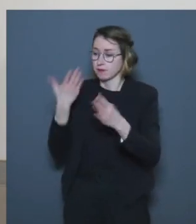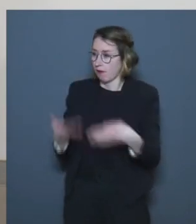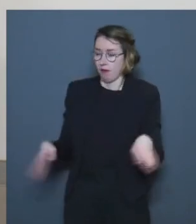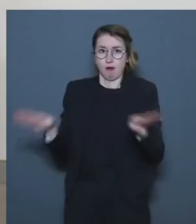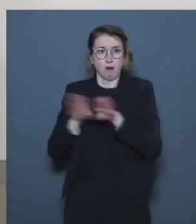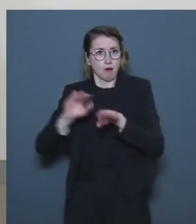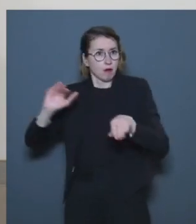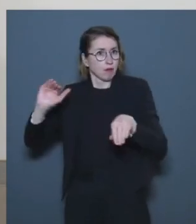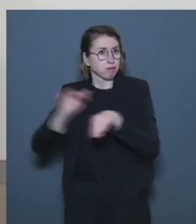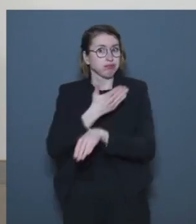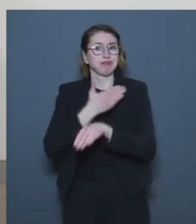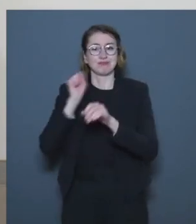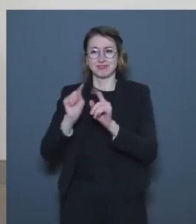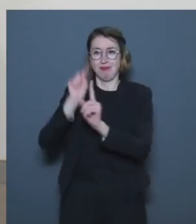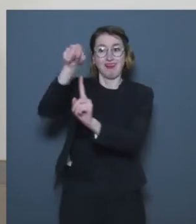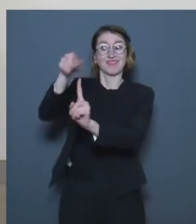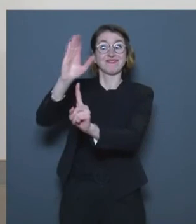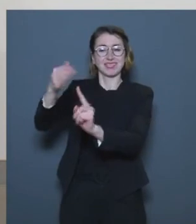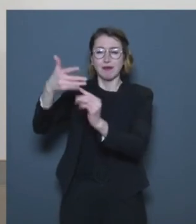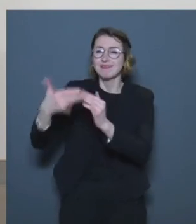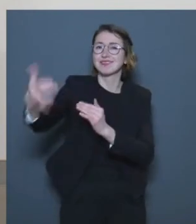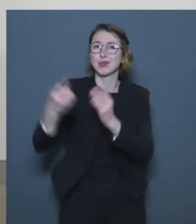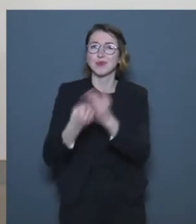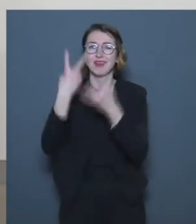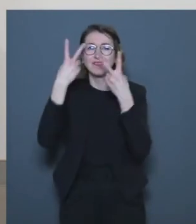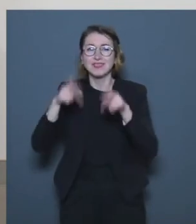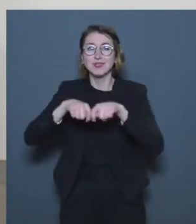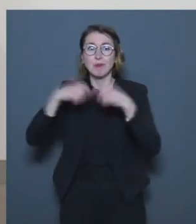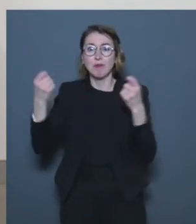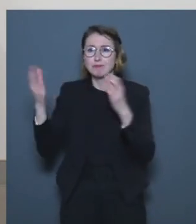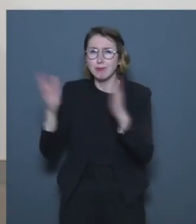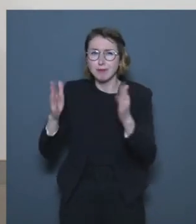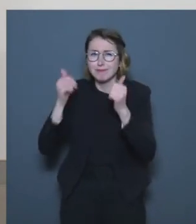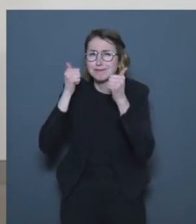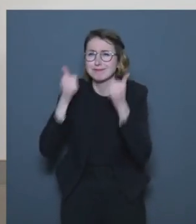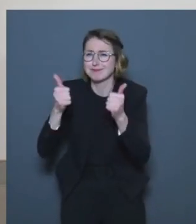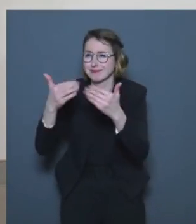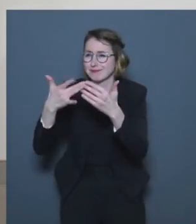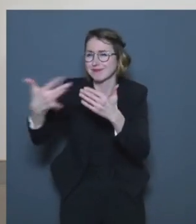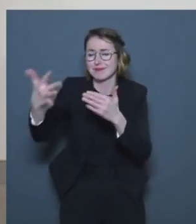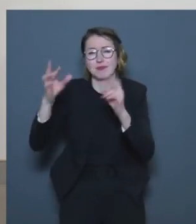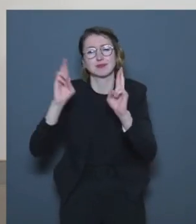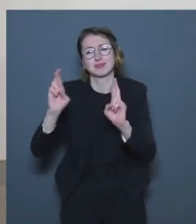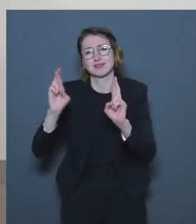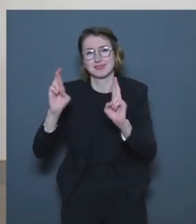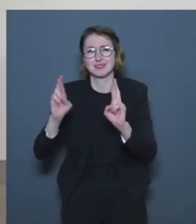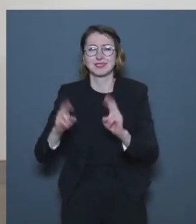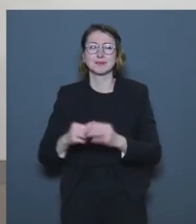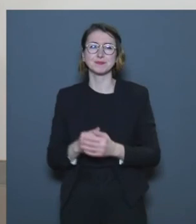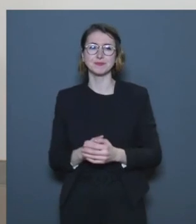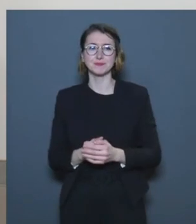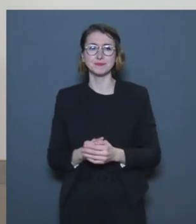début de la période la plus belle de notre vie, si à un moment donné, on pourra de nouveau vivre sans